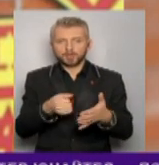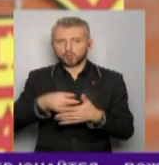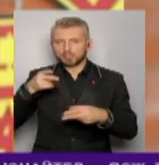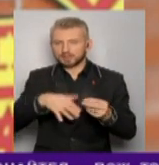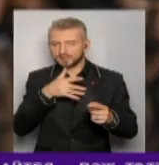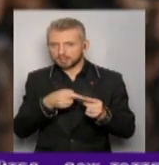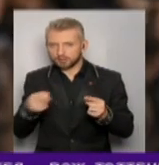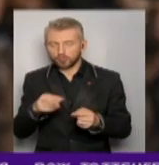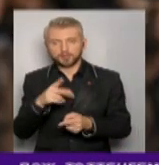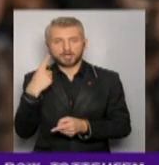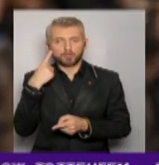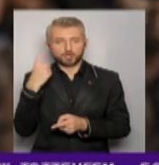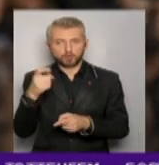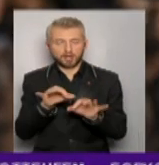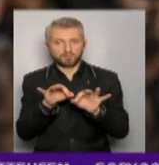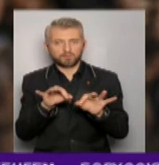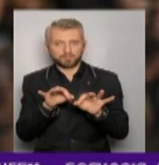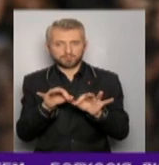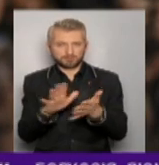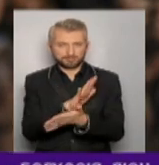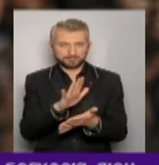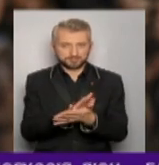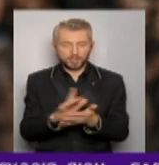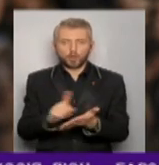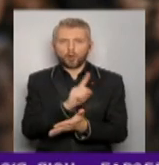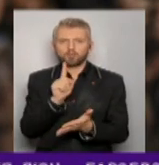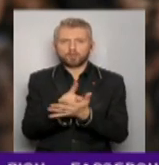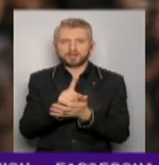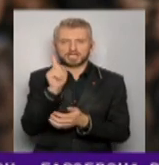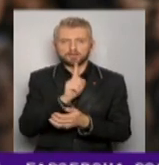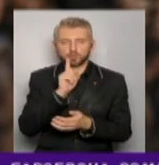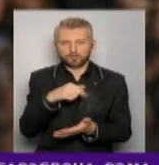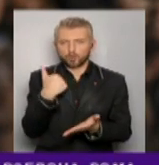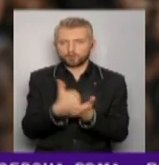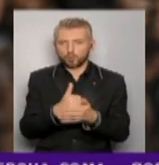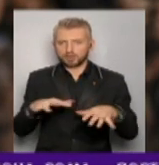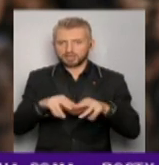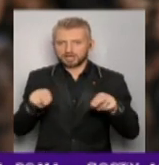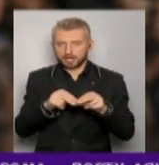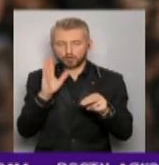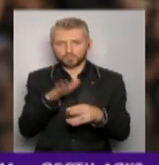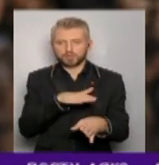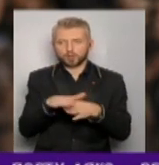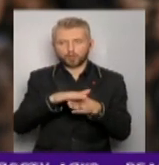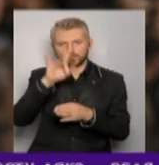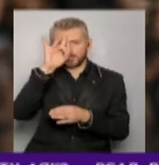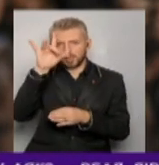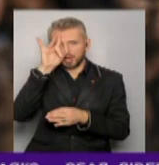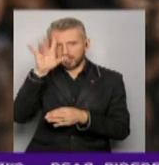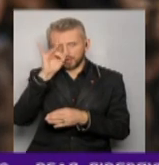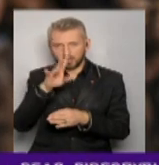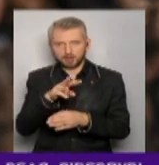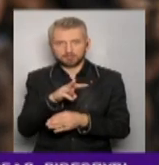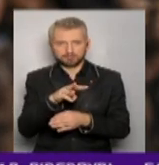сезону. Як повідомляє видання The Sky Sports, обов'язки тимчасового головного тренера буде виконувати легенда манчестерського клубу Майкл